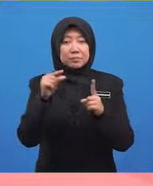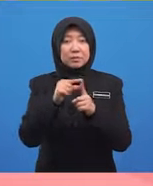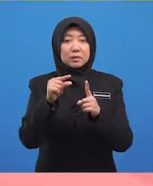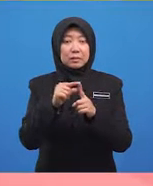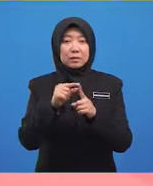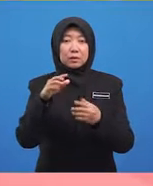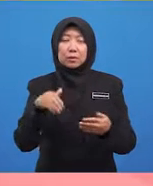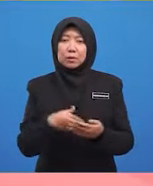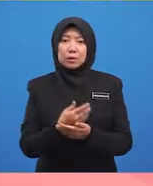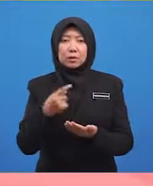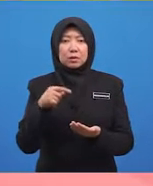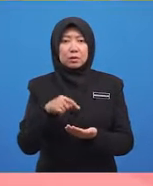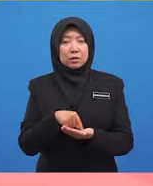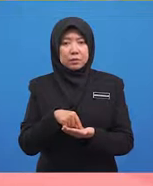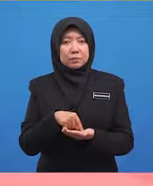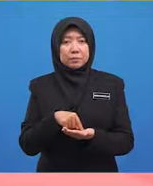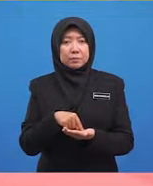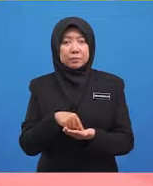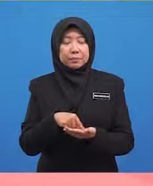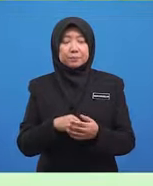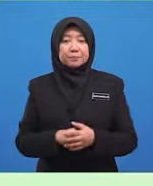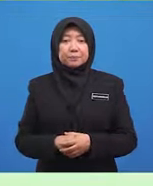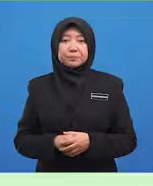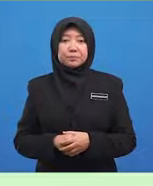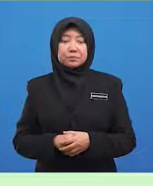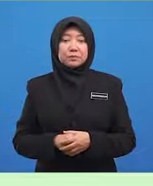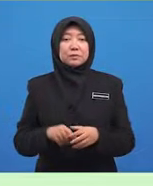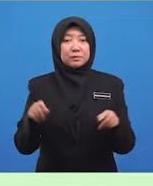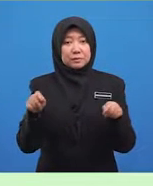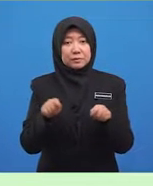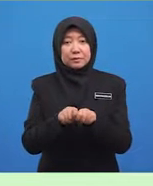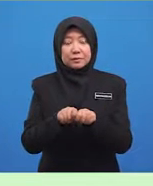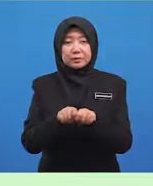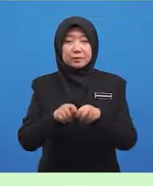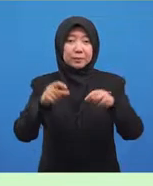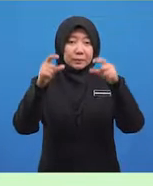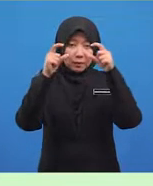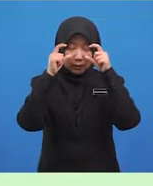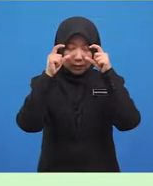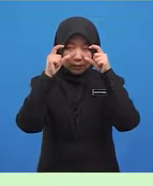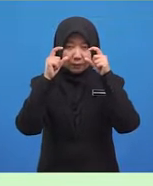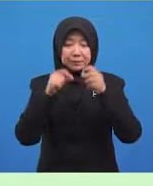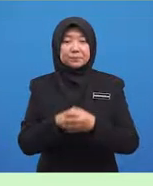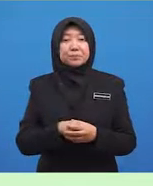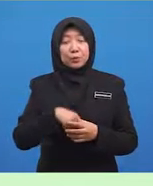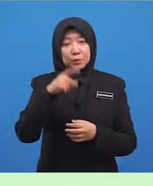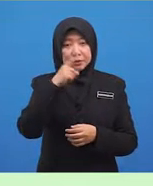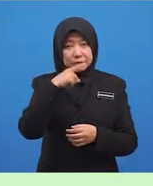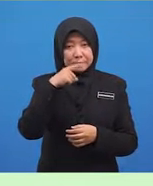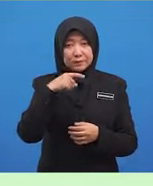Perkataan-perkataan yang baharu yang terbit ini adalah seperti cermin mata, beres